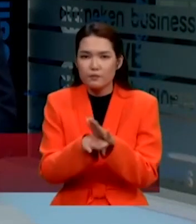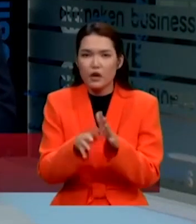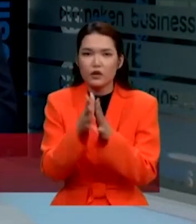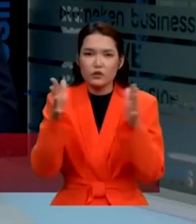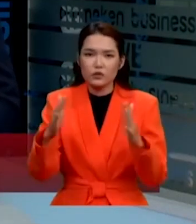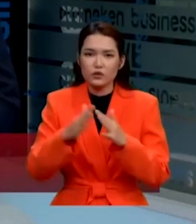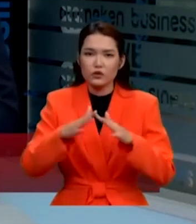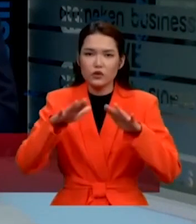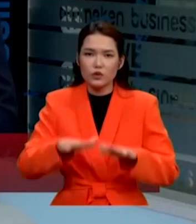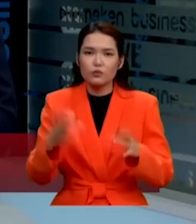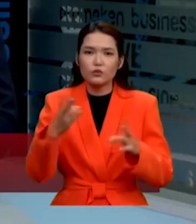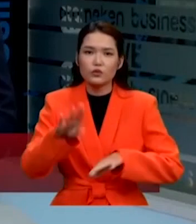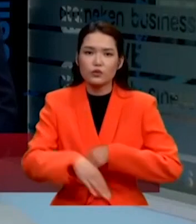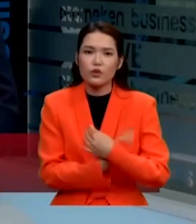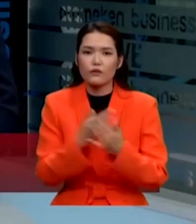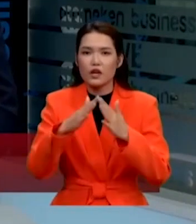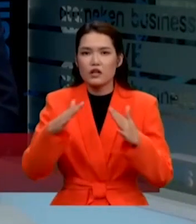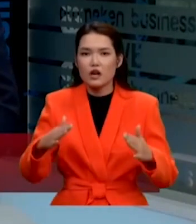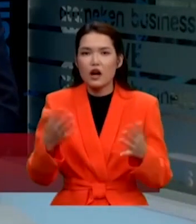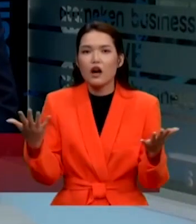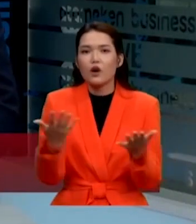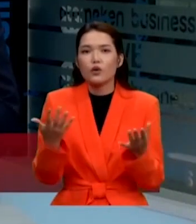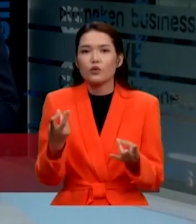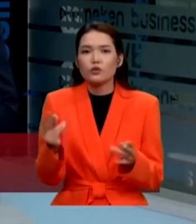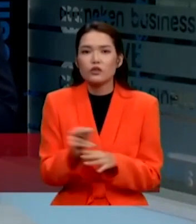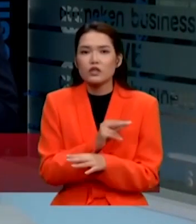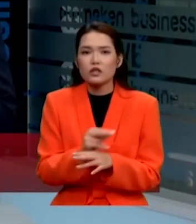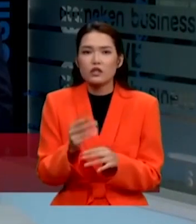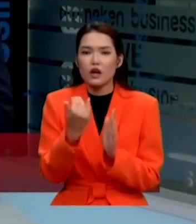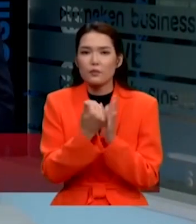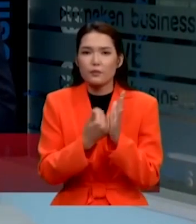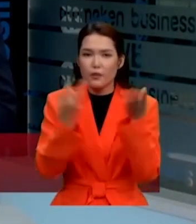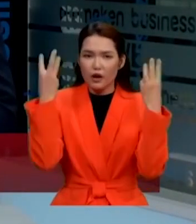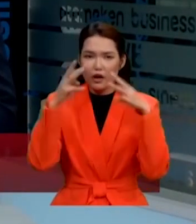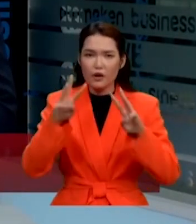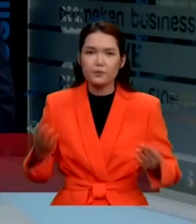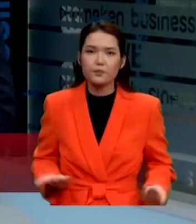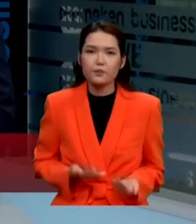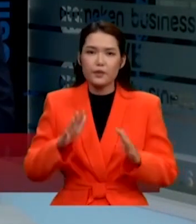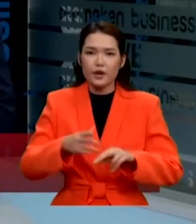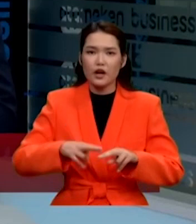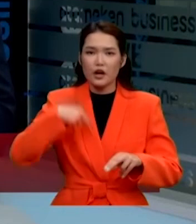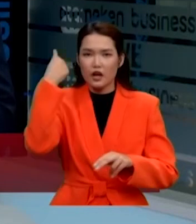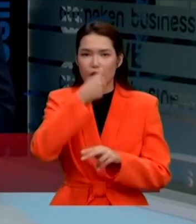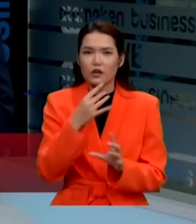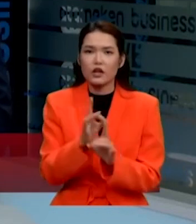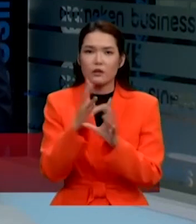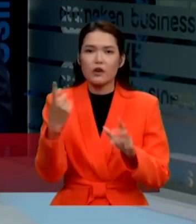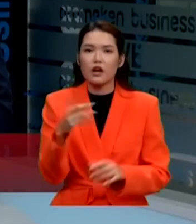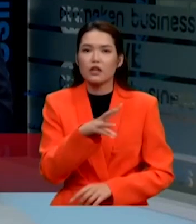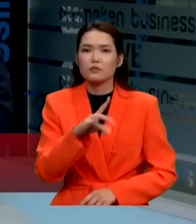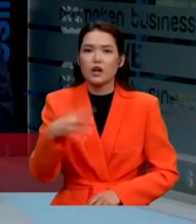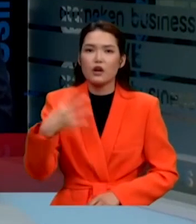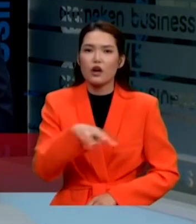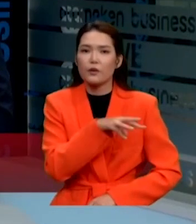всего домов, которым нужна новая крыша. Все это можно отремонтировать по программе «Модернизация жилья». В этом году на нее потрачено 1 миллиард